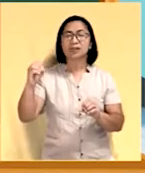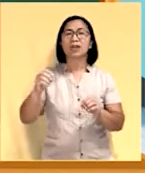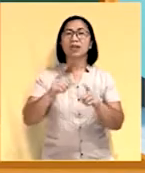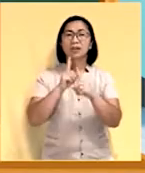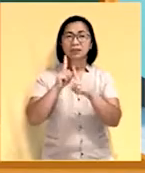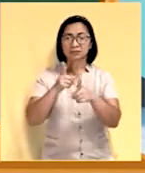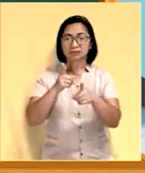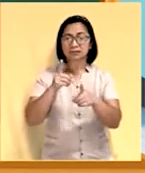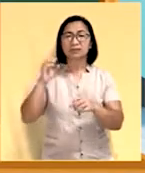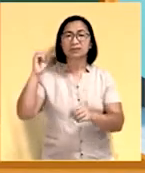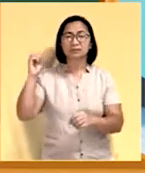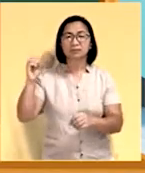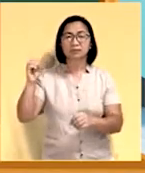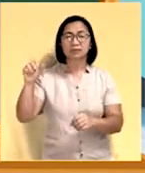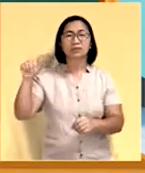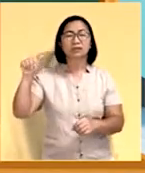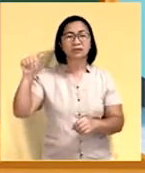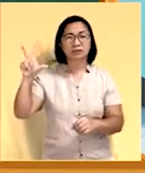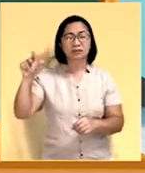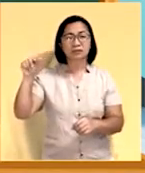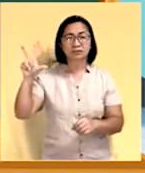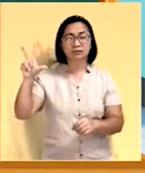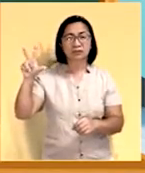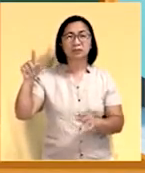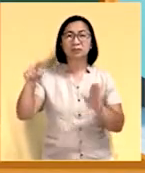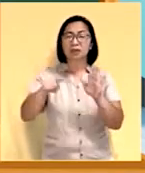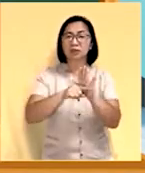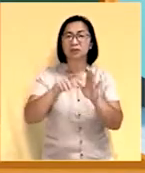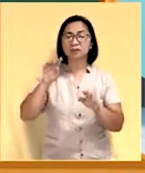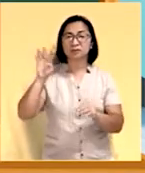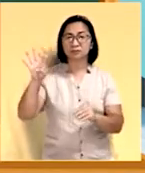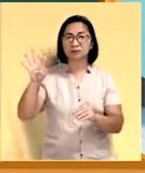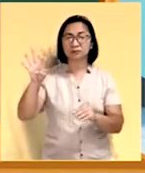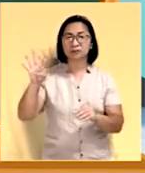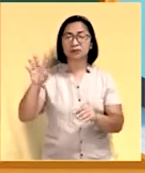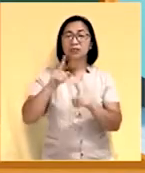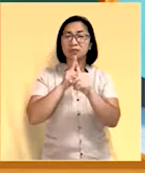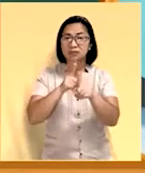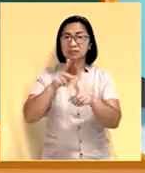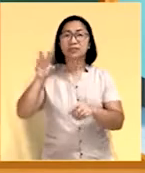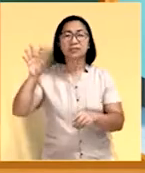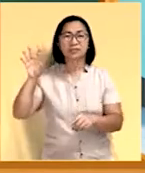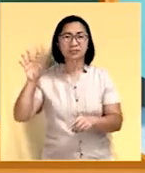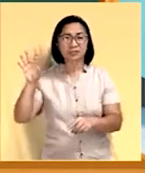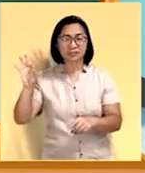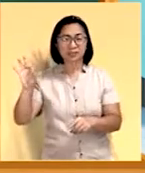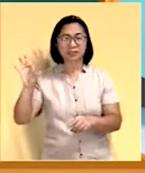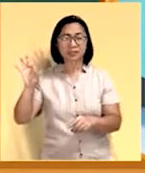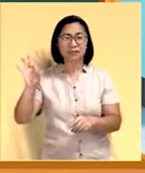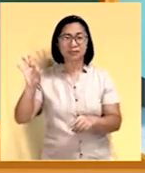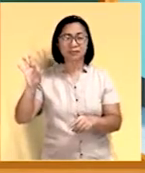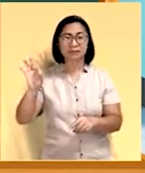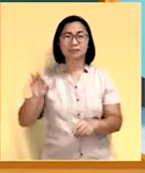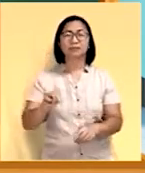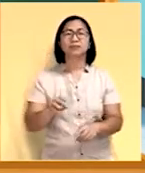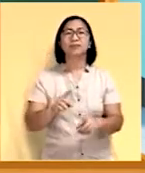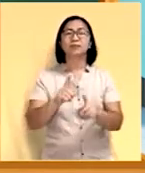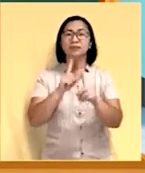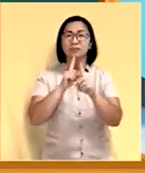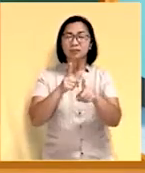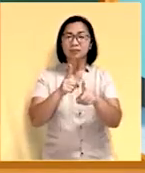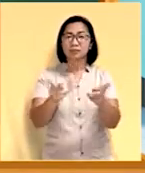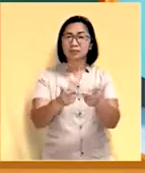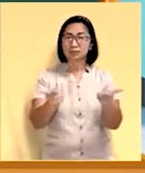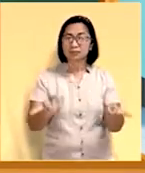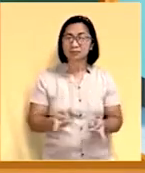0 at 13 minus 4 ay 9. Kaya ang magiging sagot sa